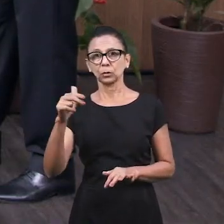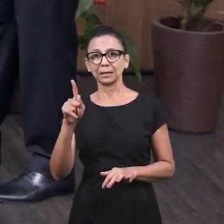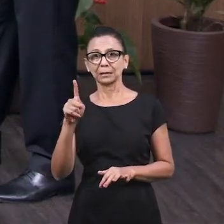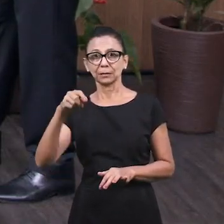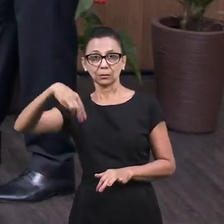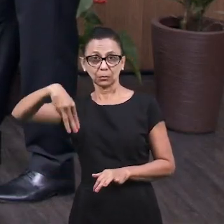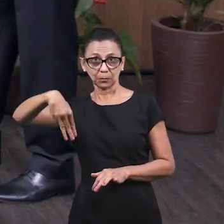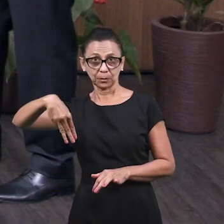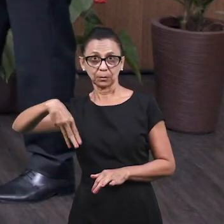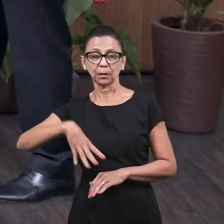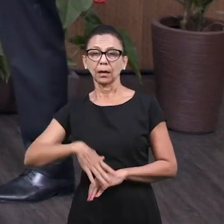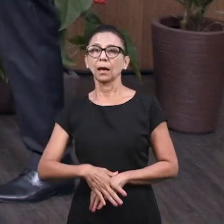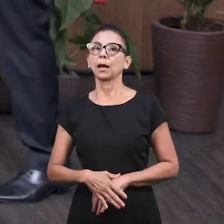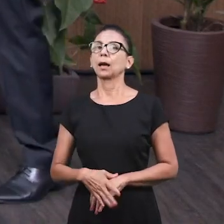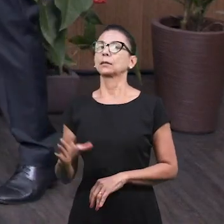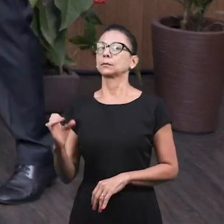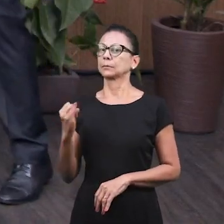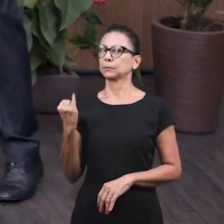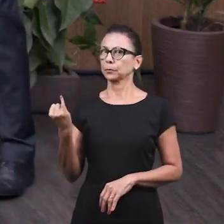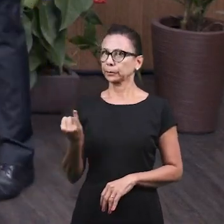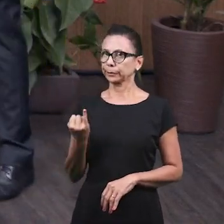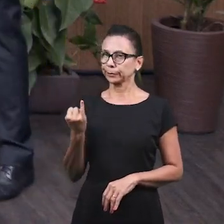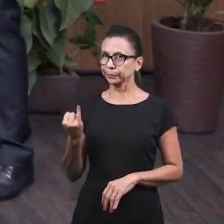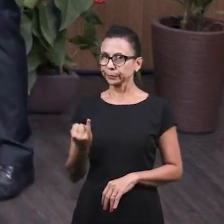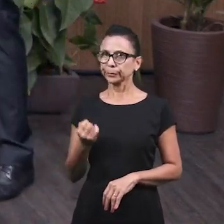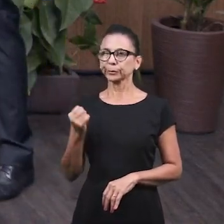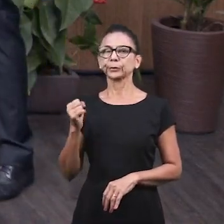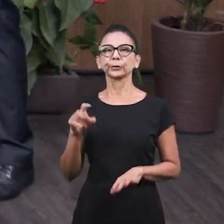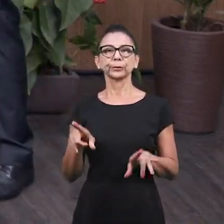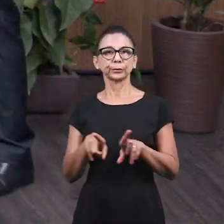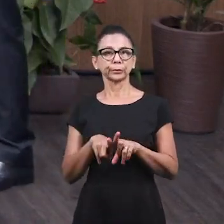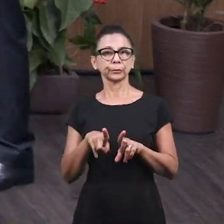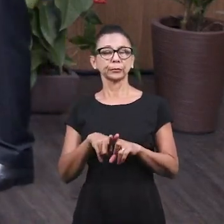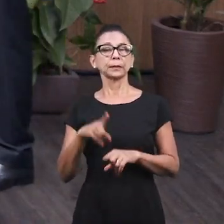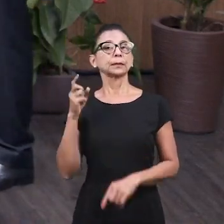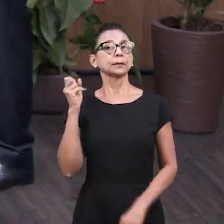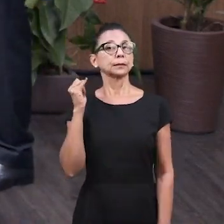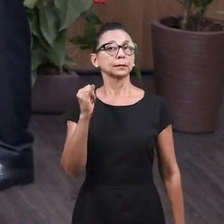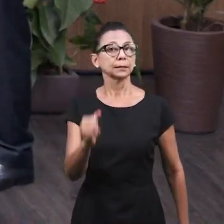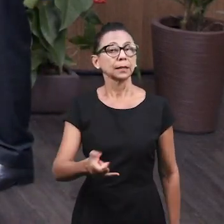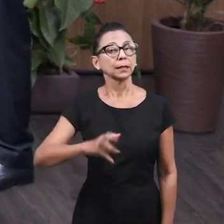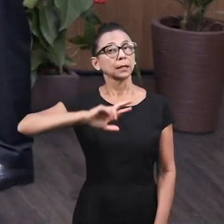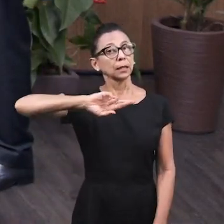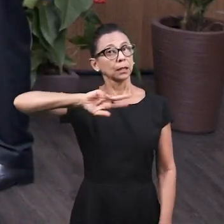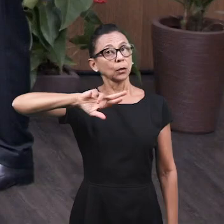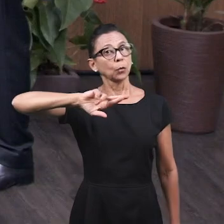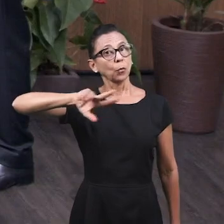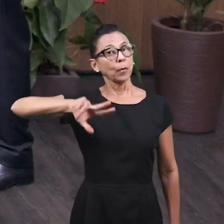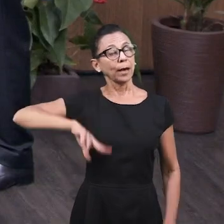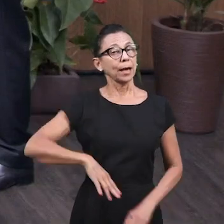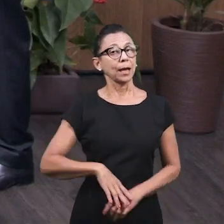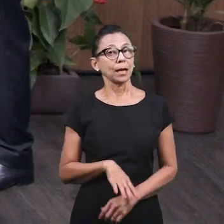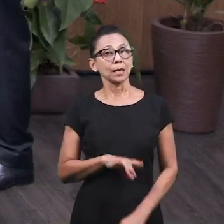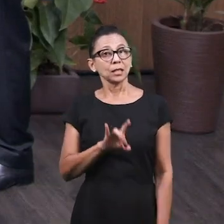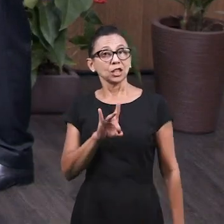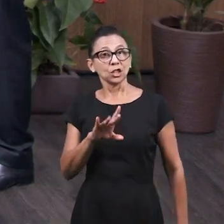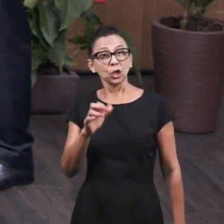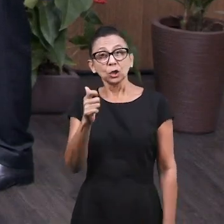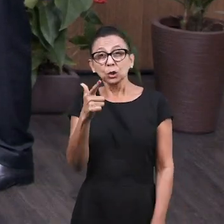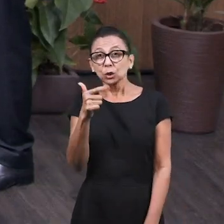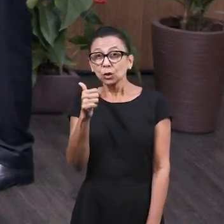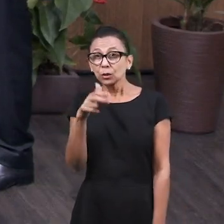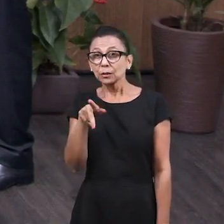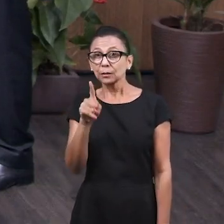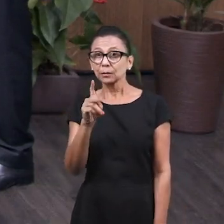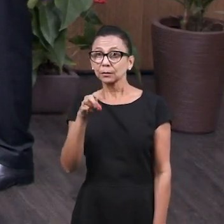дни это около 12 километров. Но очень важно вспомнить, что это не